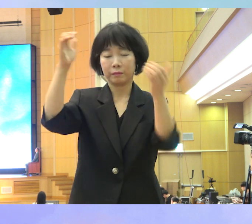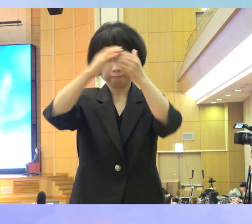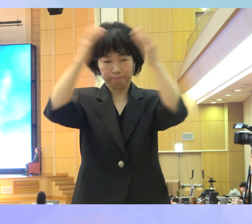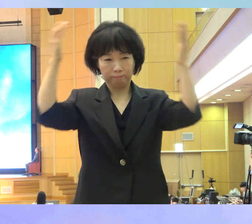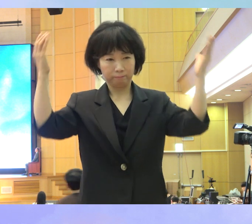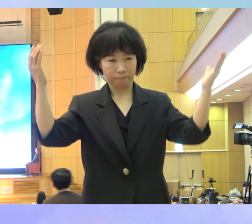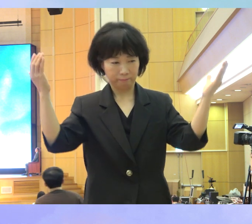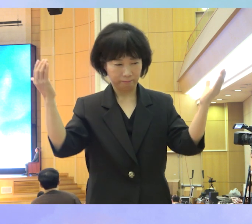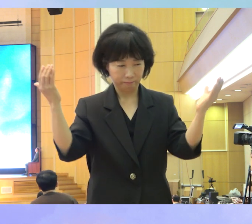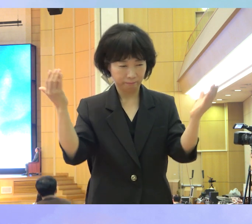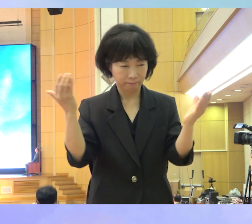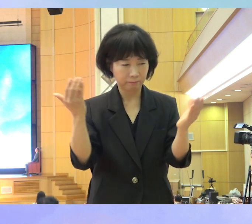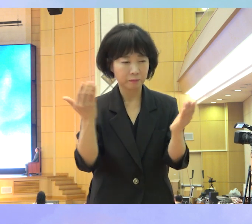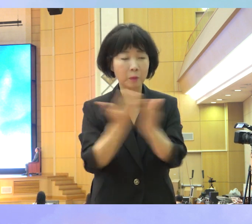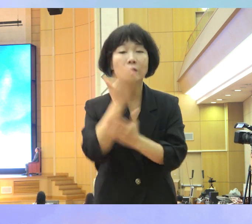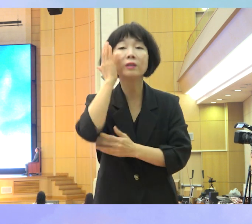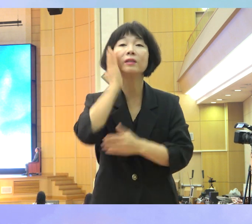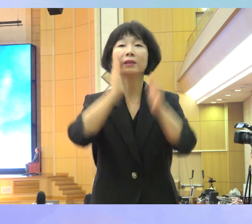모든